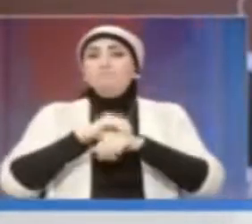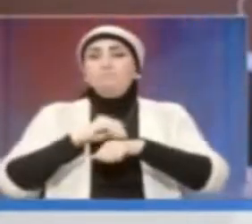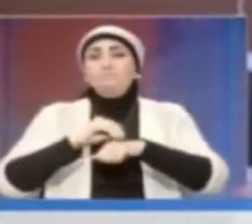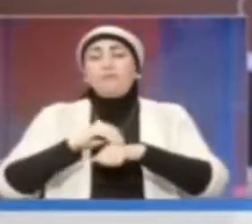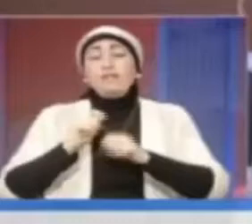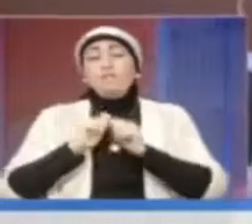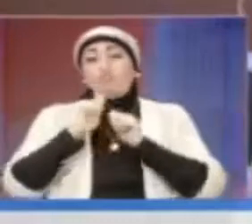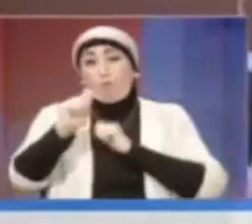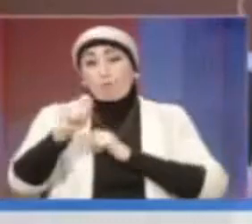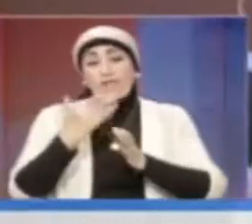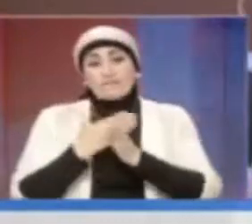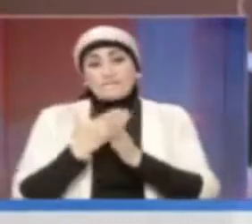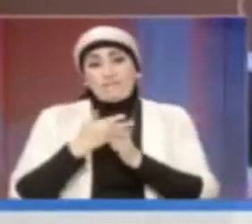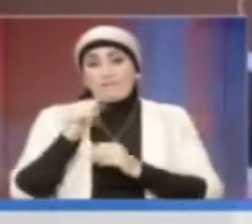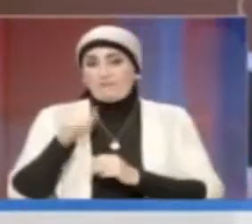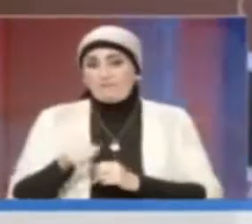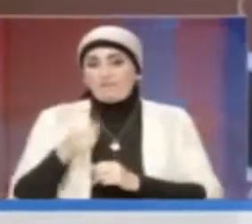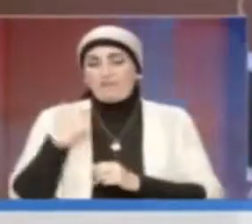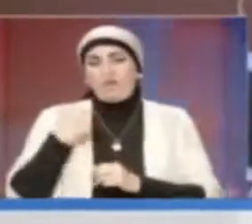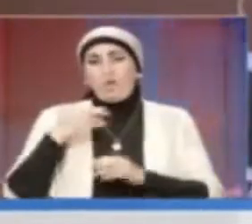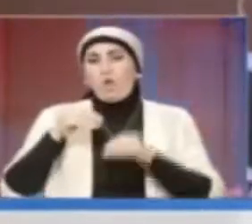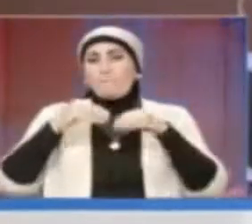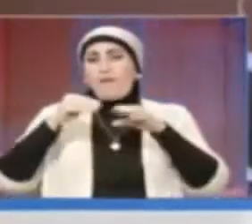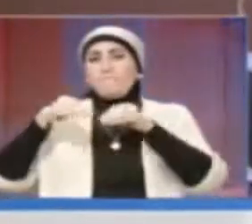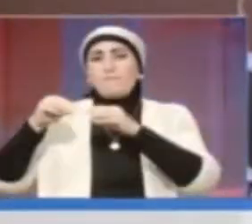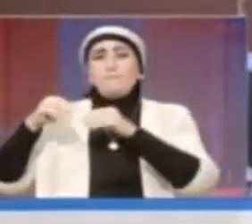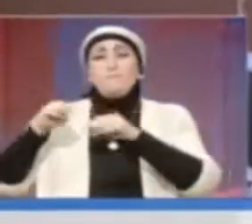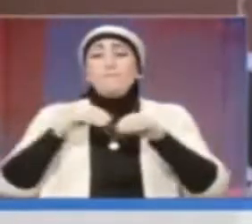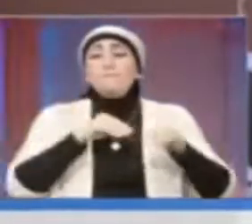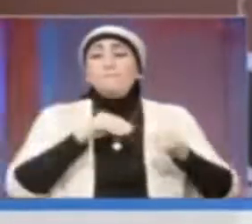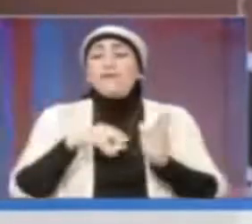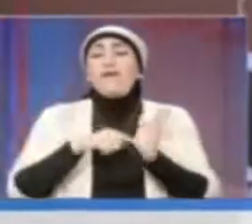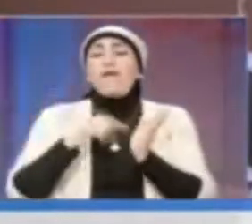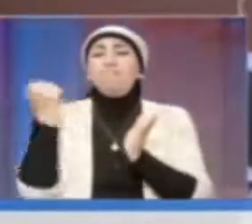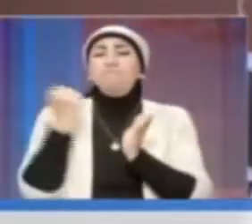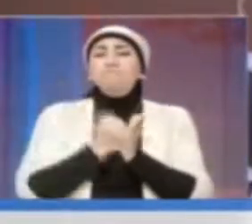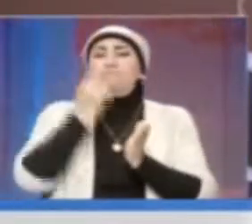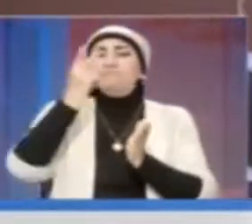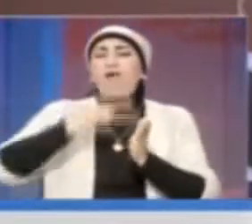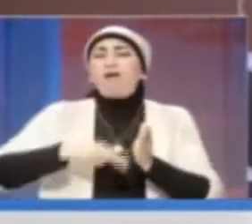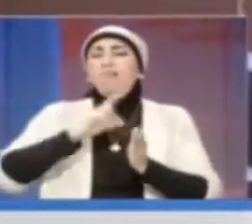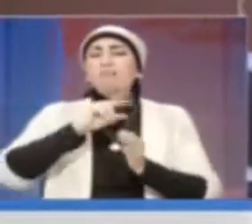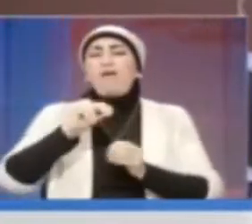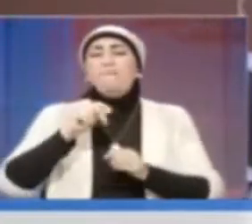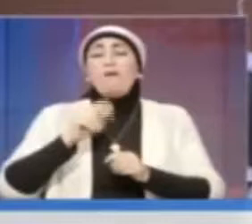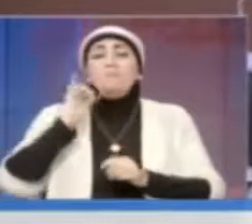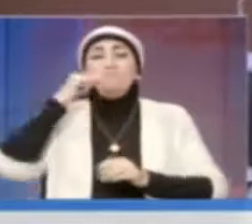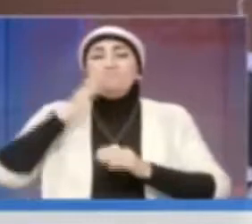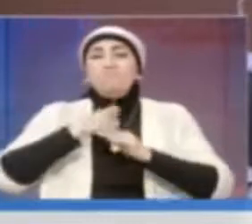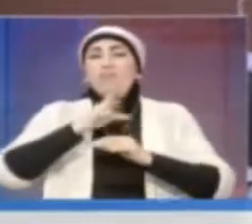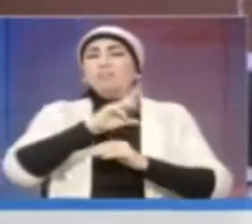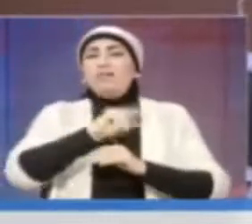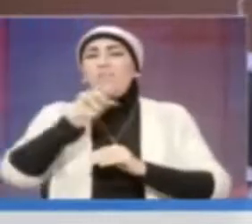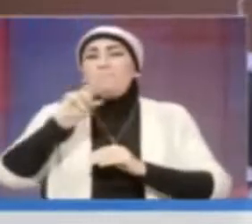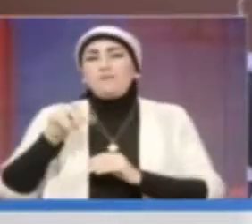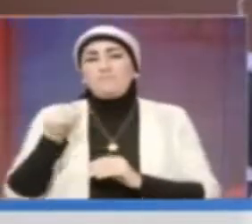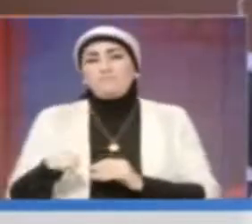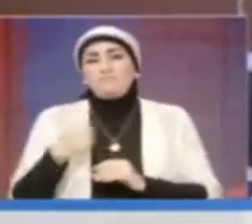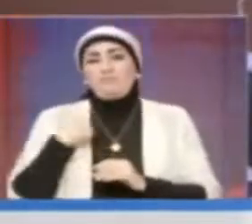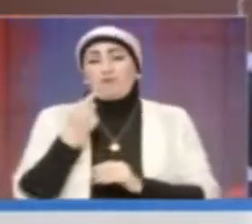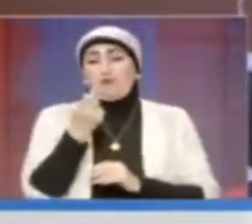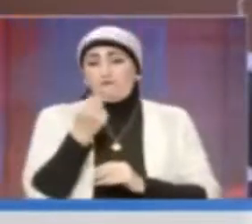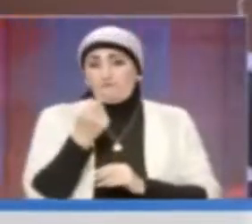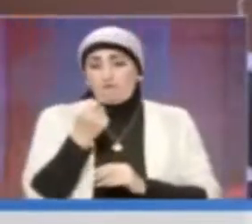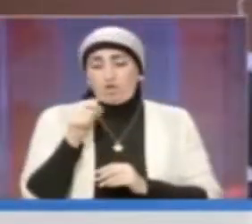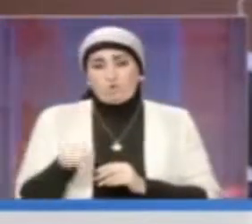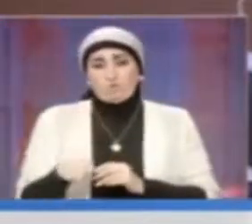طويلة، بحيث أن يتم بيع الصكوك وتتحصل الموارد أو الفلوس أو القيمة